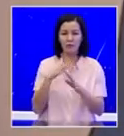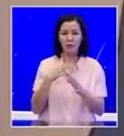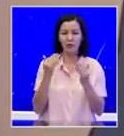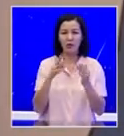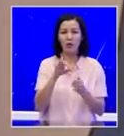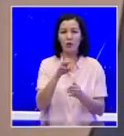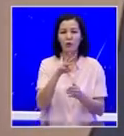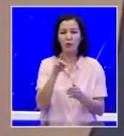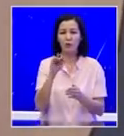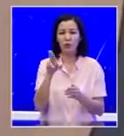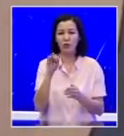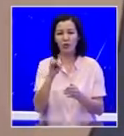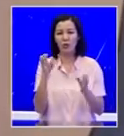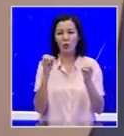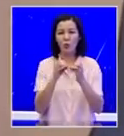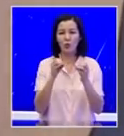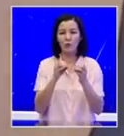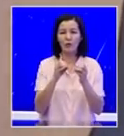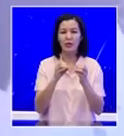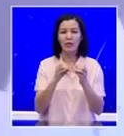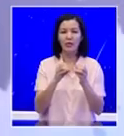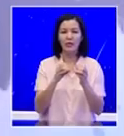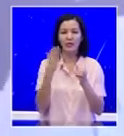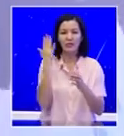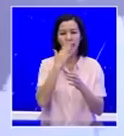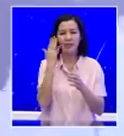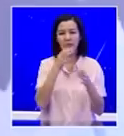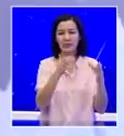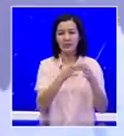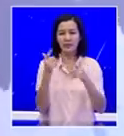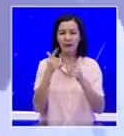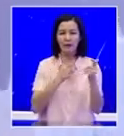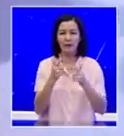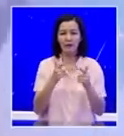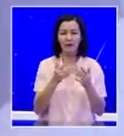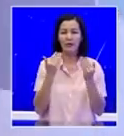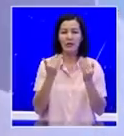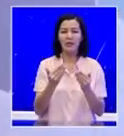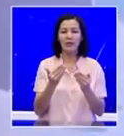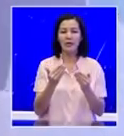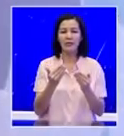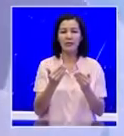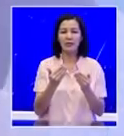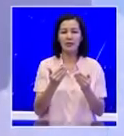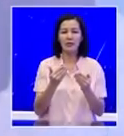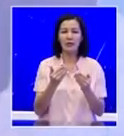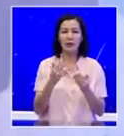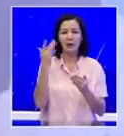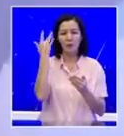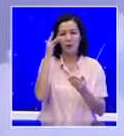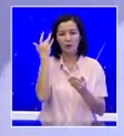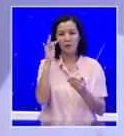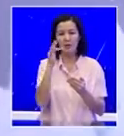мен Джерридің 10 сериясын дайындаған. Бұдан бөлек теңізші Папай туындысының жарық көруіне атсалысқан. Сонымен қатар